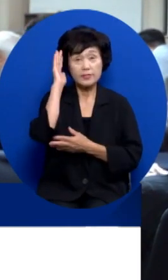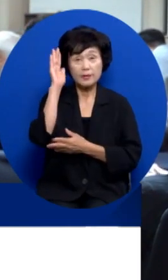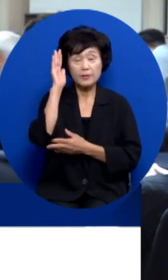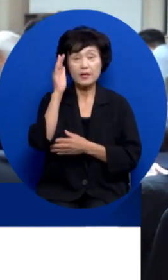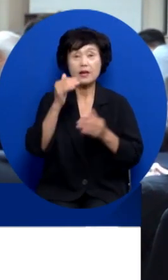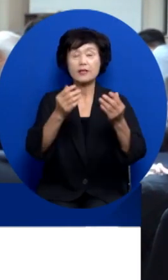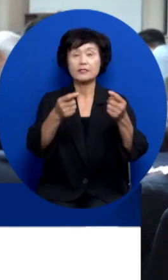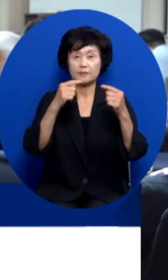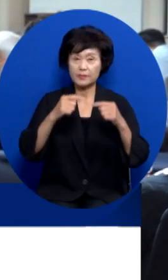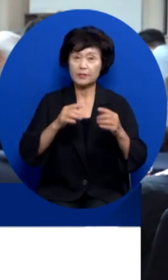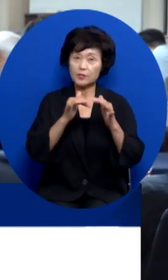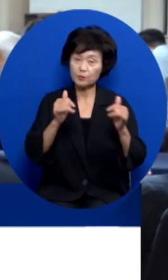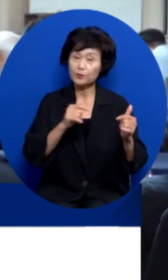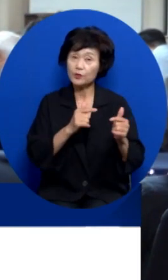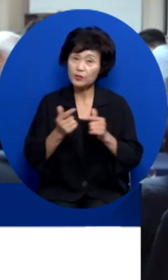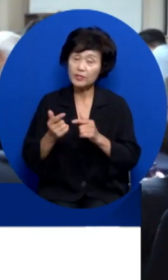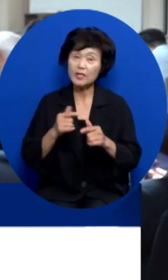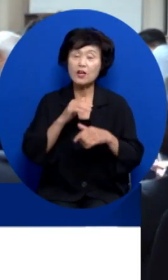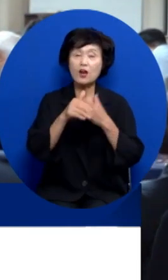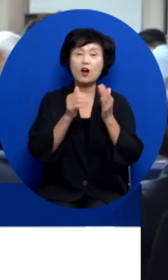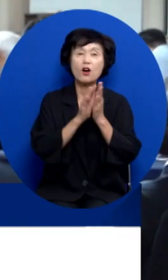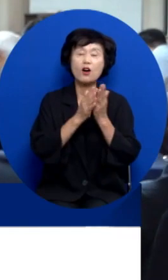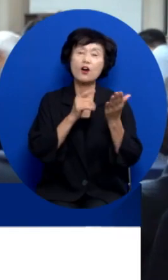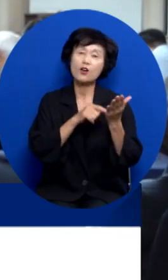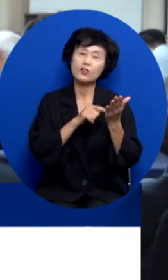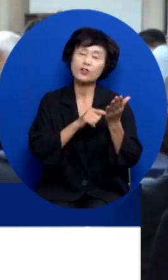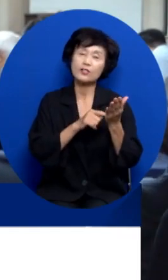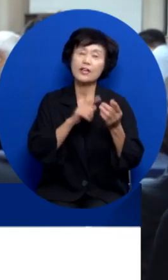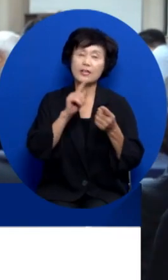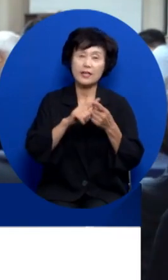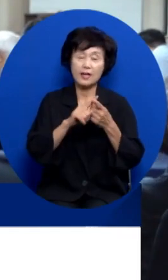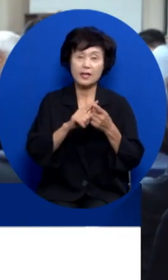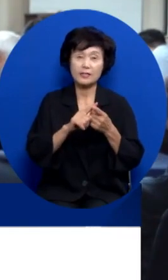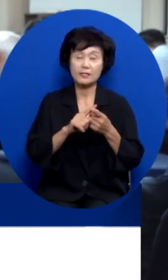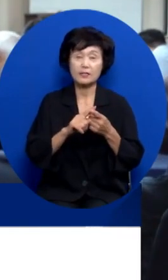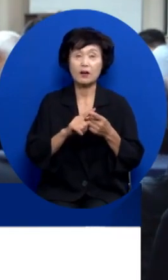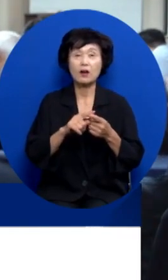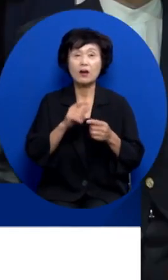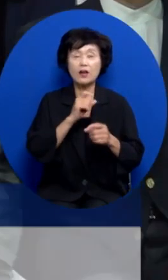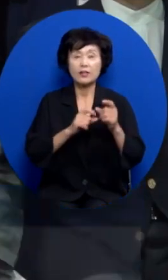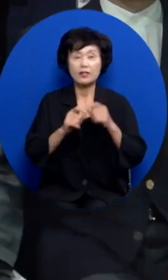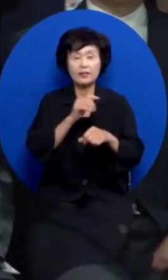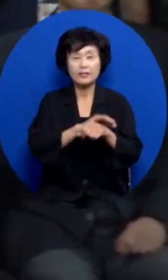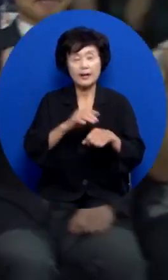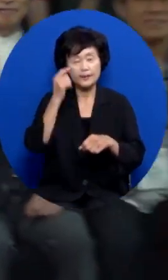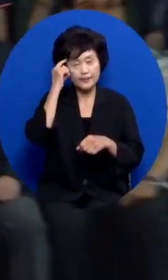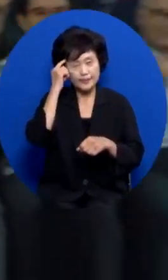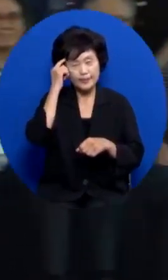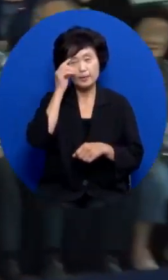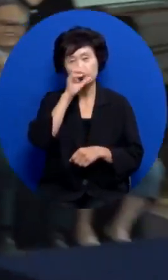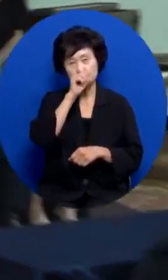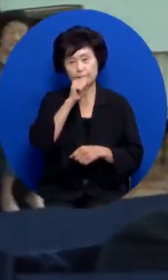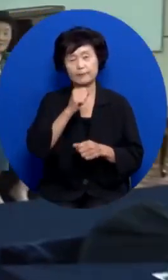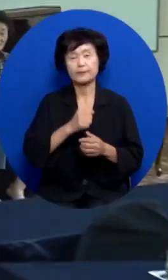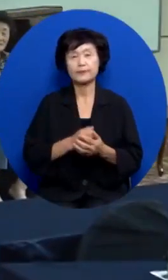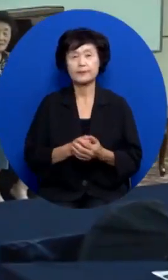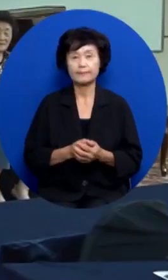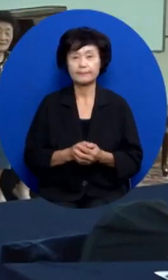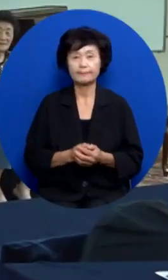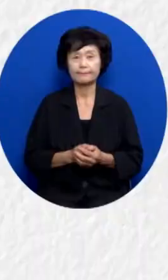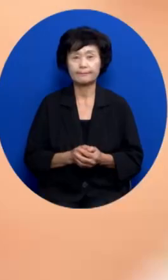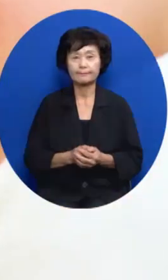분들이 다시 한번 거기에 대해서 깊이 인식하면 좋겠습니다. CTS 뉴스